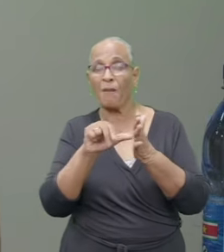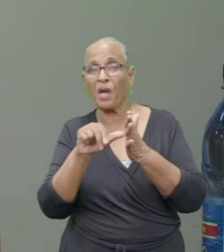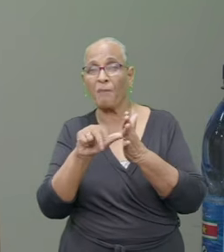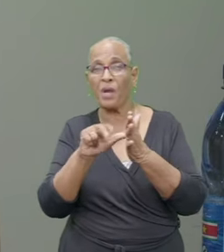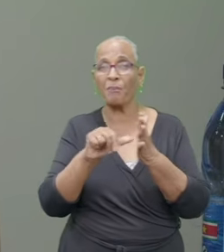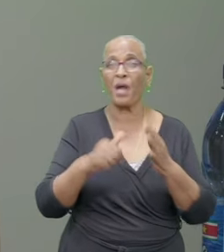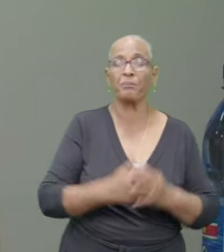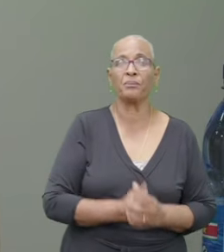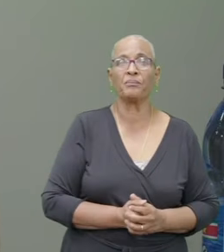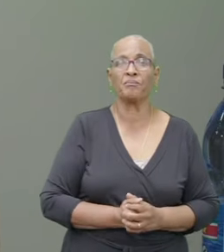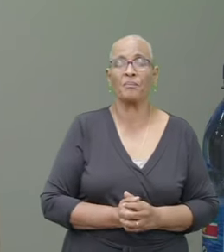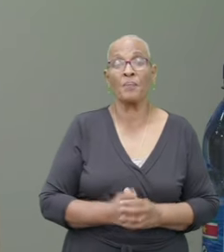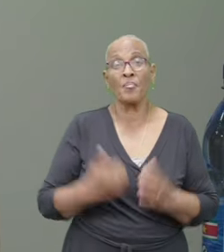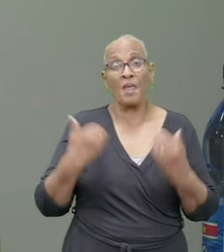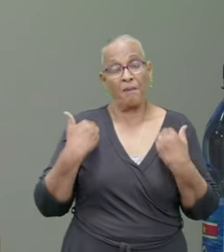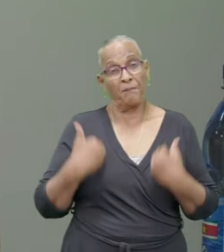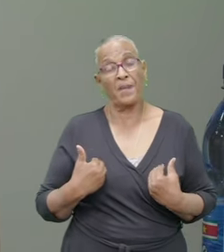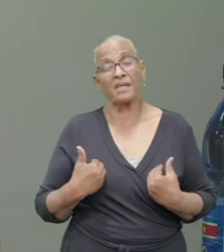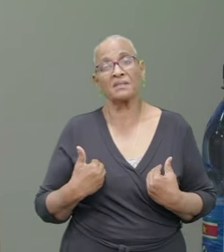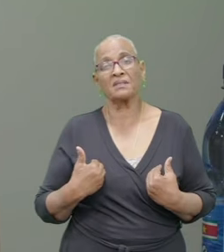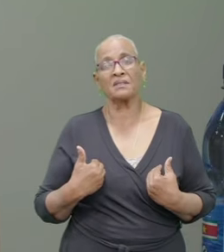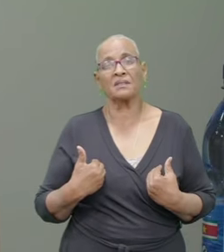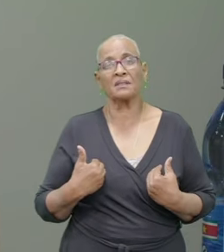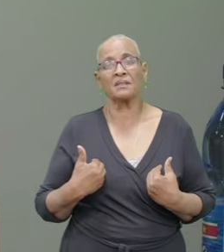heel hard. We hebben uit onze eerste...